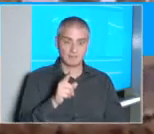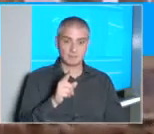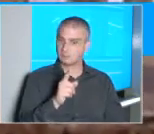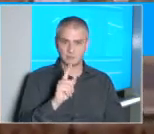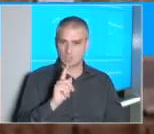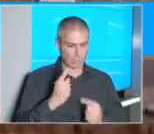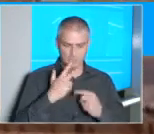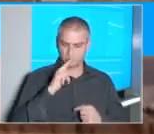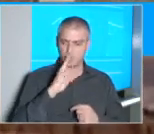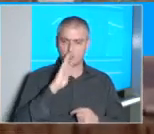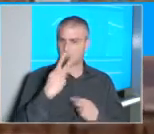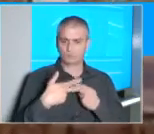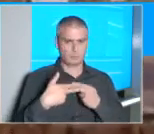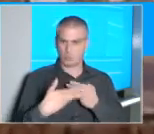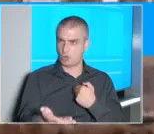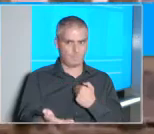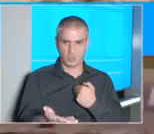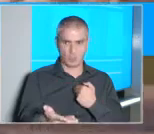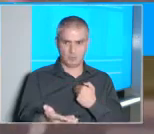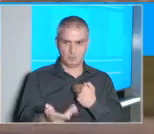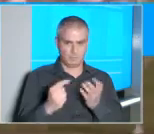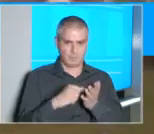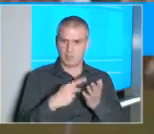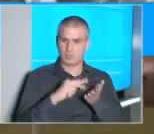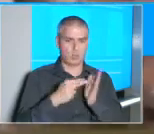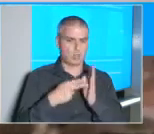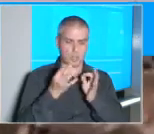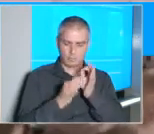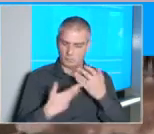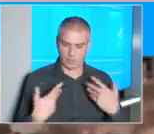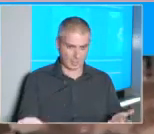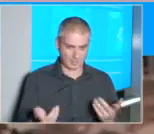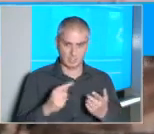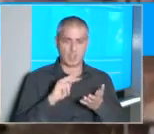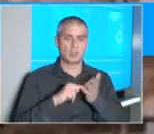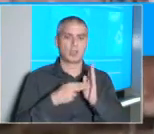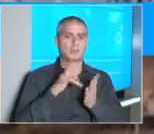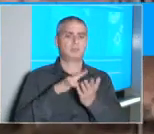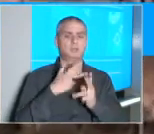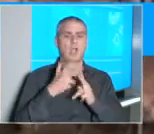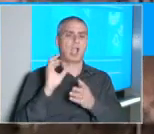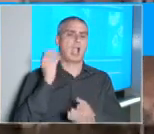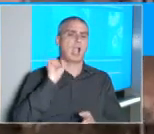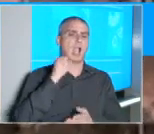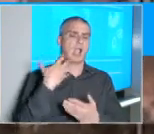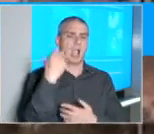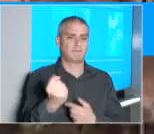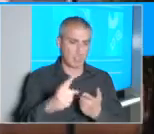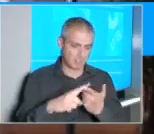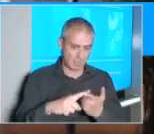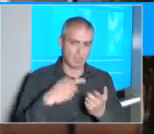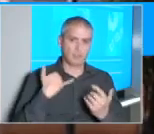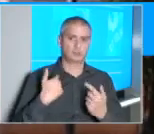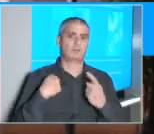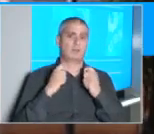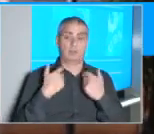זה לא יקרה ב3-4 שנים הקרובות, כי עדיין אין תוכניות מפורטות, התוכניות נמצאות רק בהפקדה, כרגע אנחנו